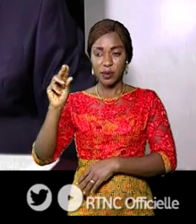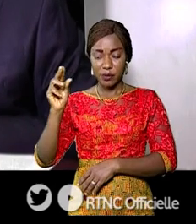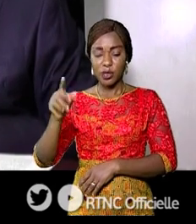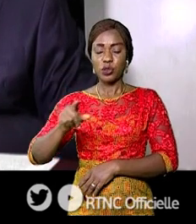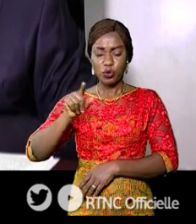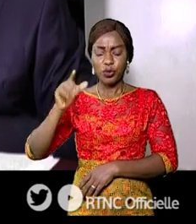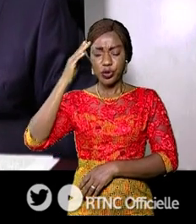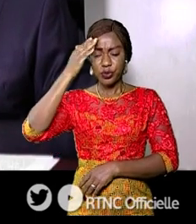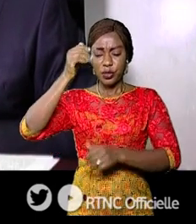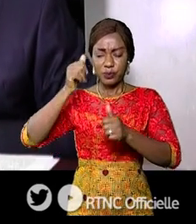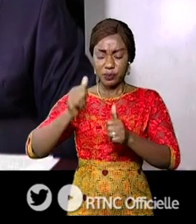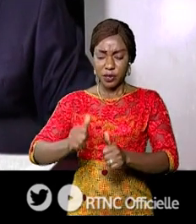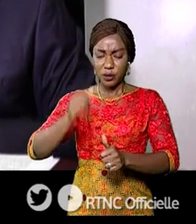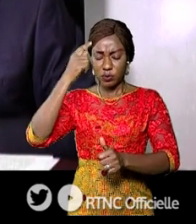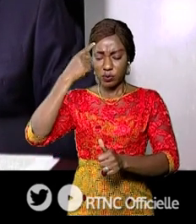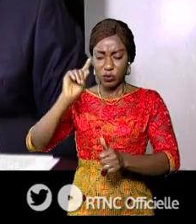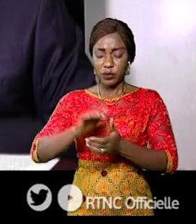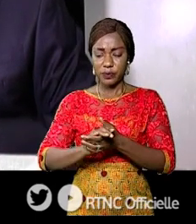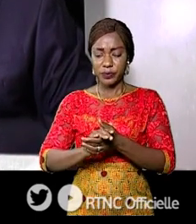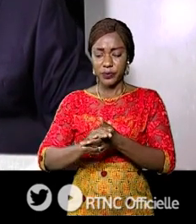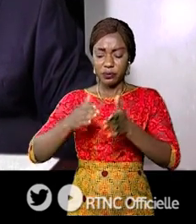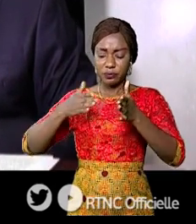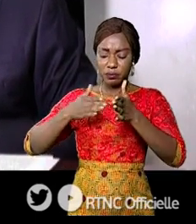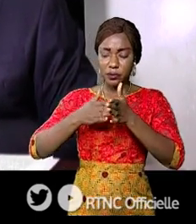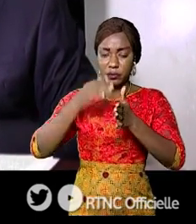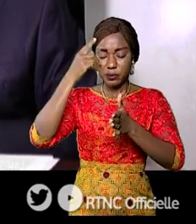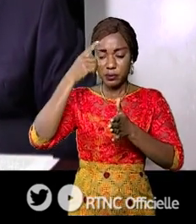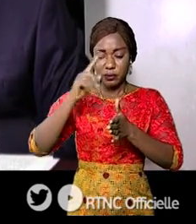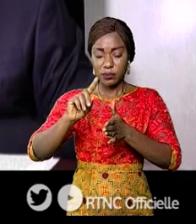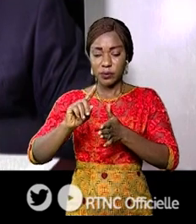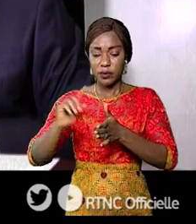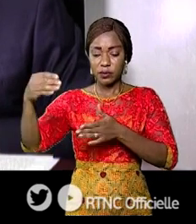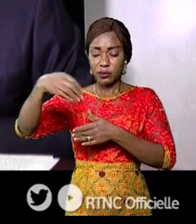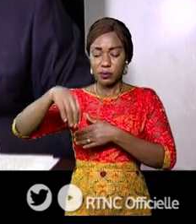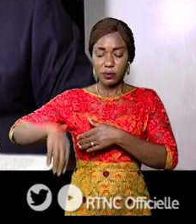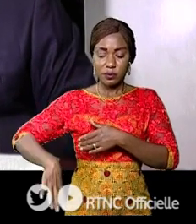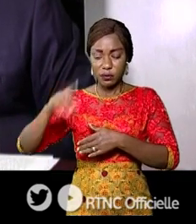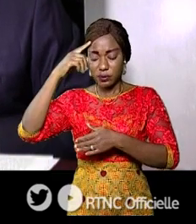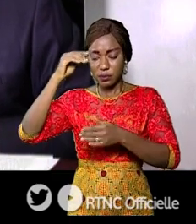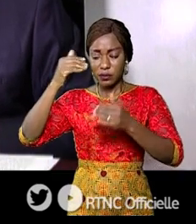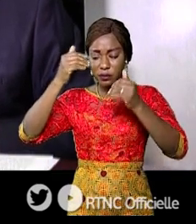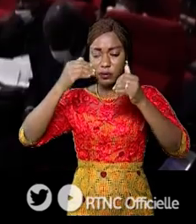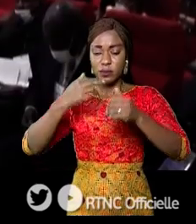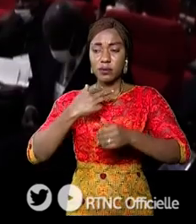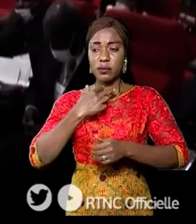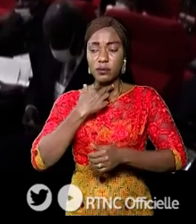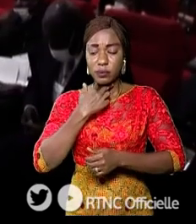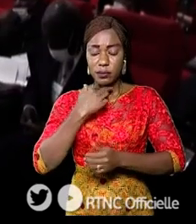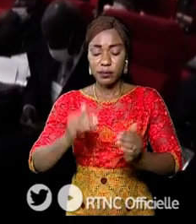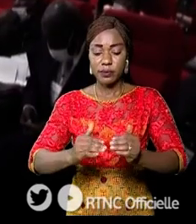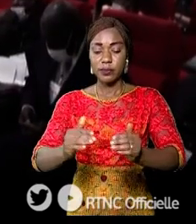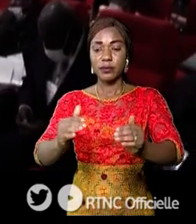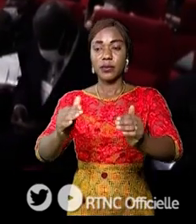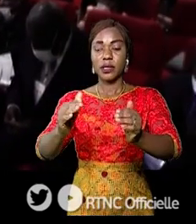contre les activités criminelles qui amenuisent les recettes du gouvernement et freinent le développement de notre pays. Cet